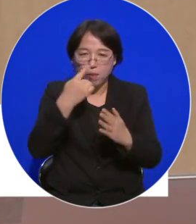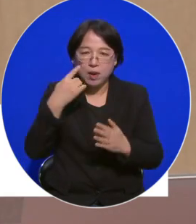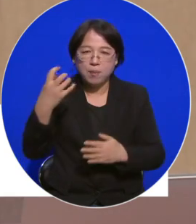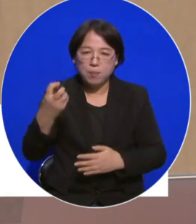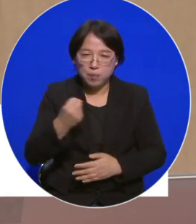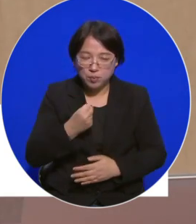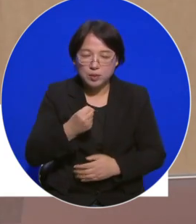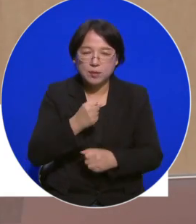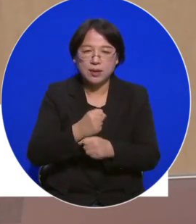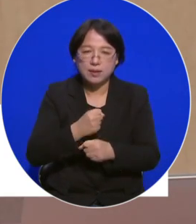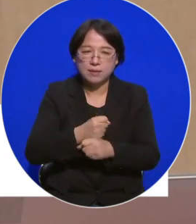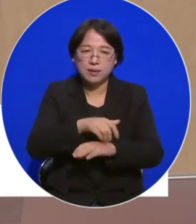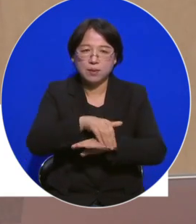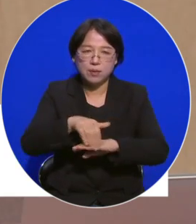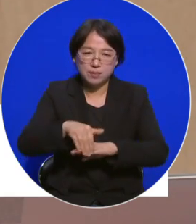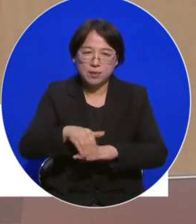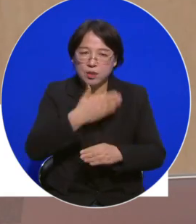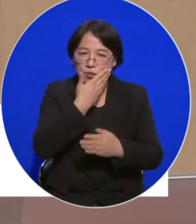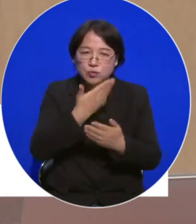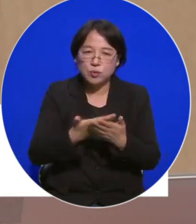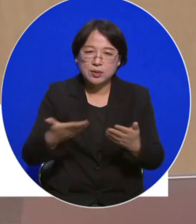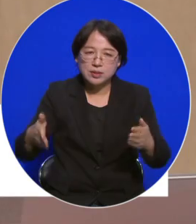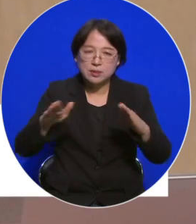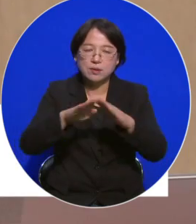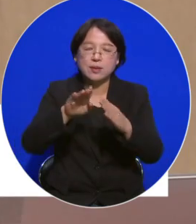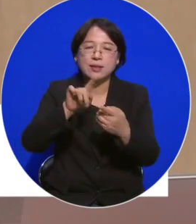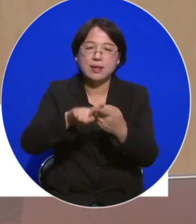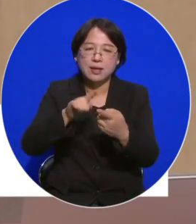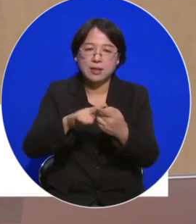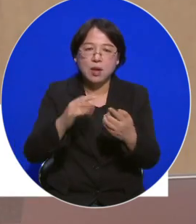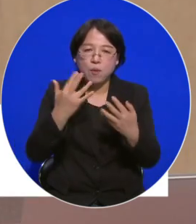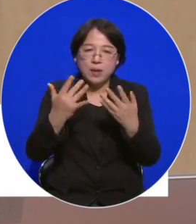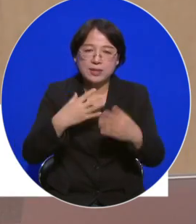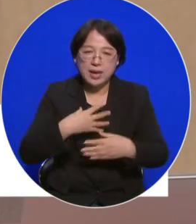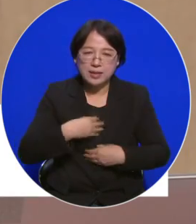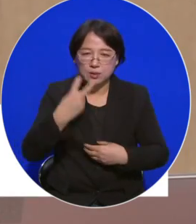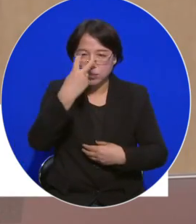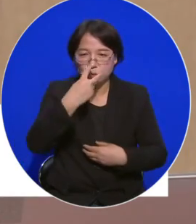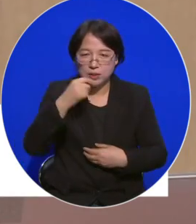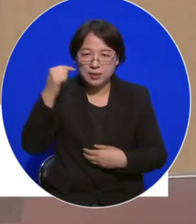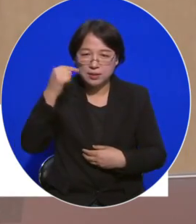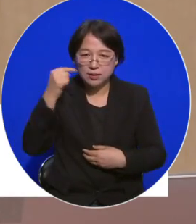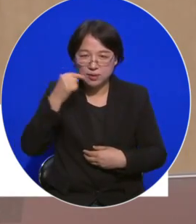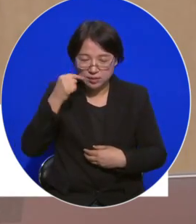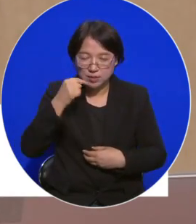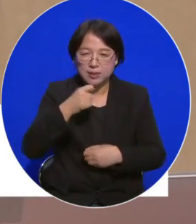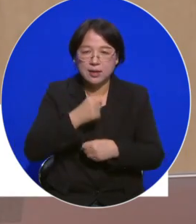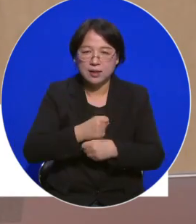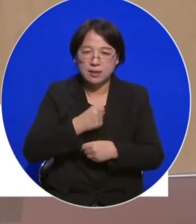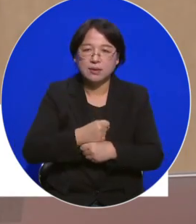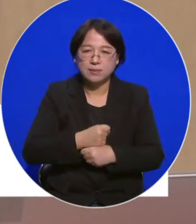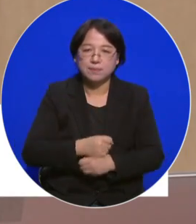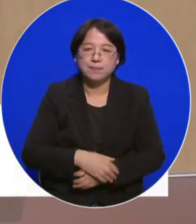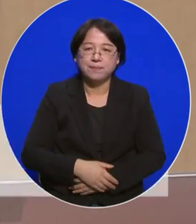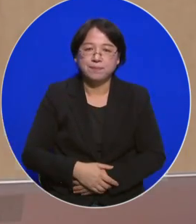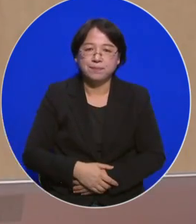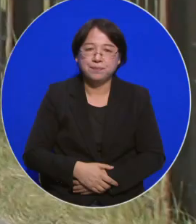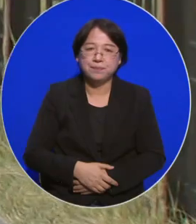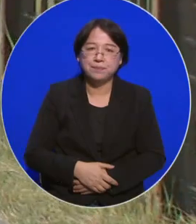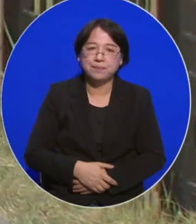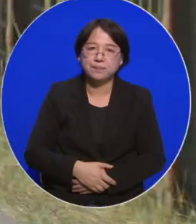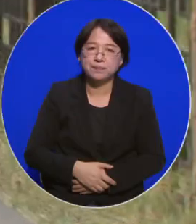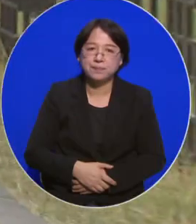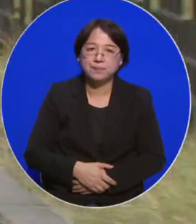확보되도록 할 것입니다 주요 시설에 대한 화재 안전 조사도 철저히 실시하겠습니다